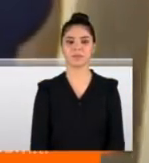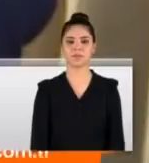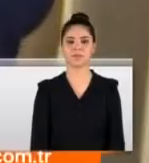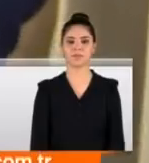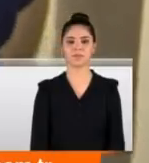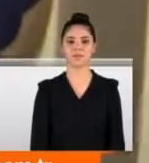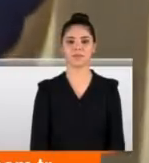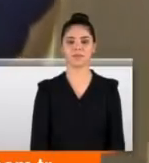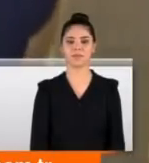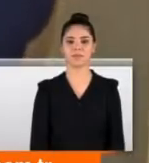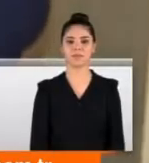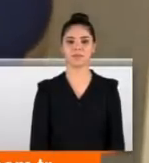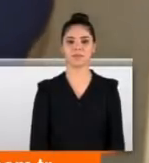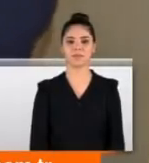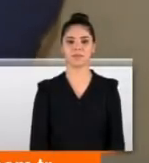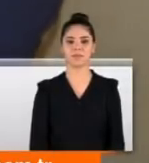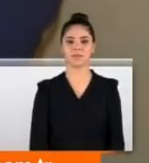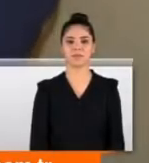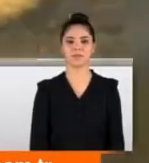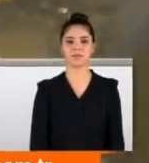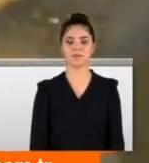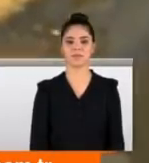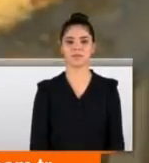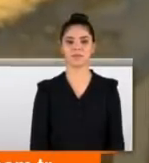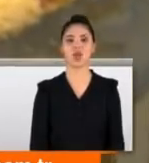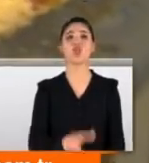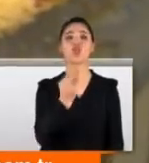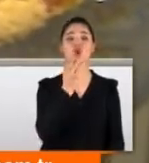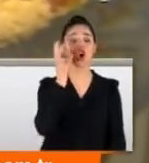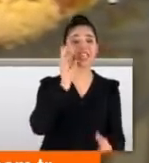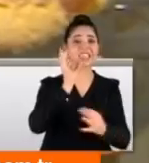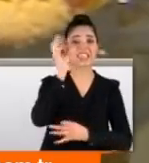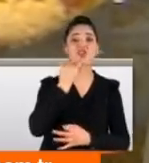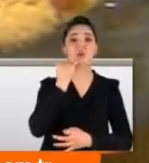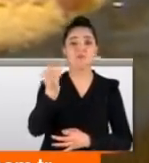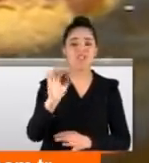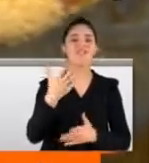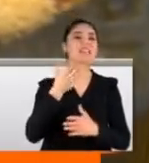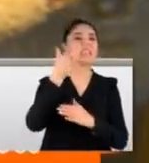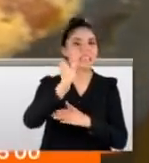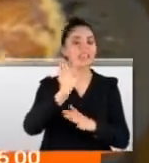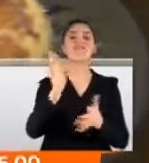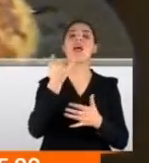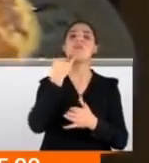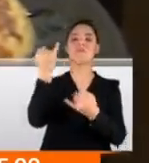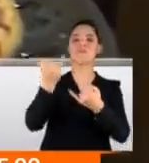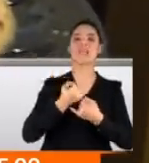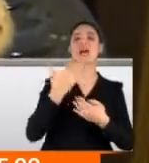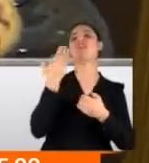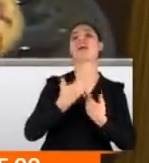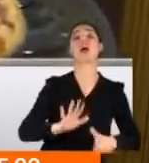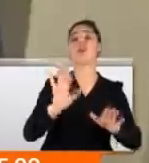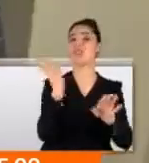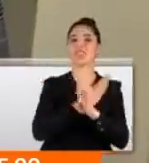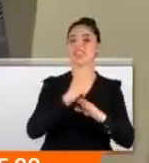Ben almıyorum demedim mi sana? Kabul etmiyorum. Git git. Birçok kişi artık misafirliğe de gitmiyor, misafir de kabul etmiyor.